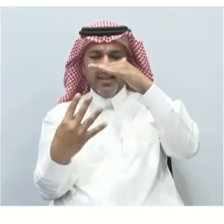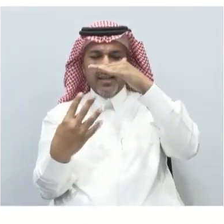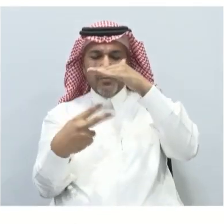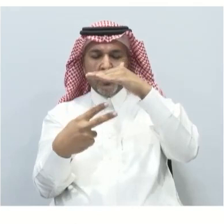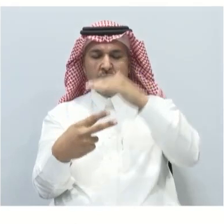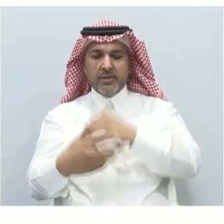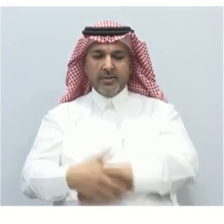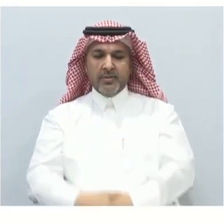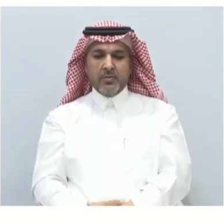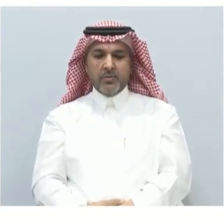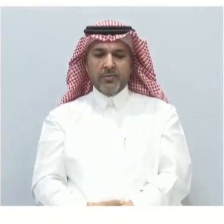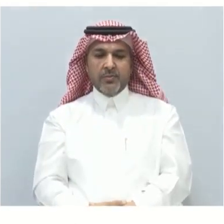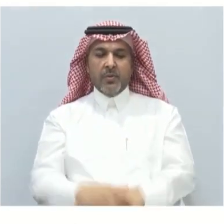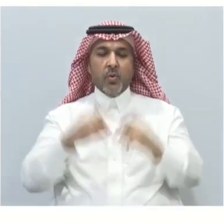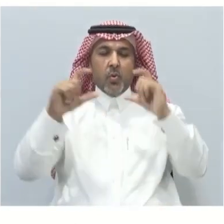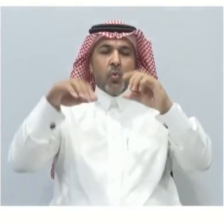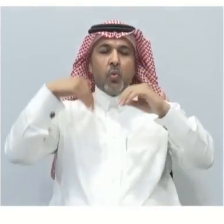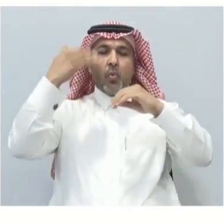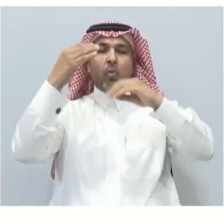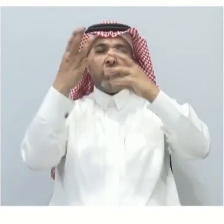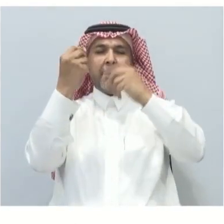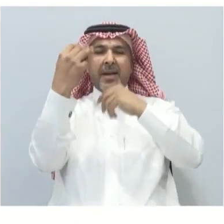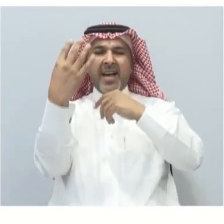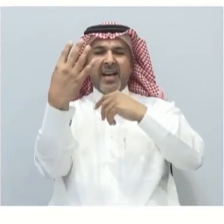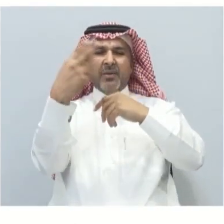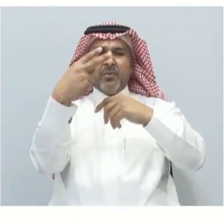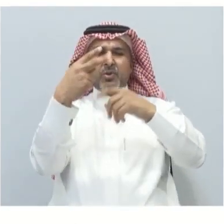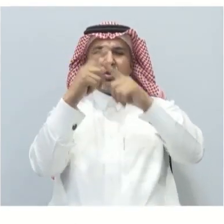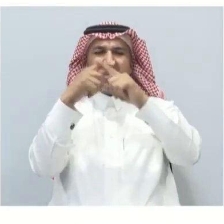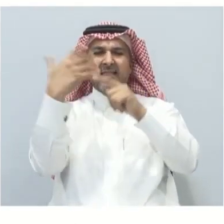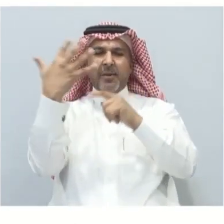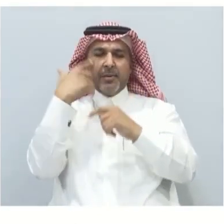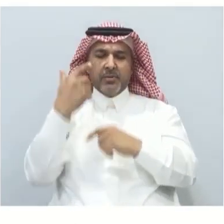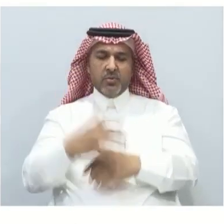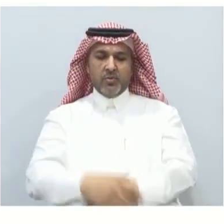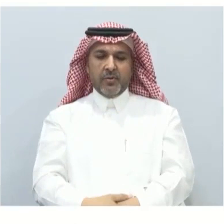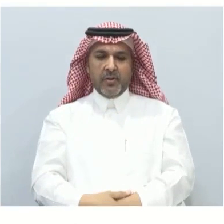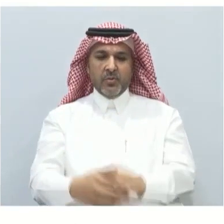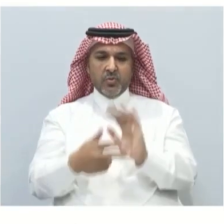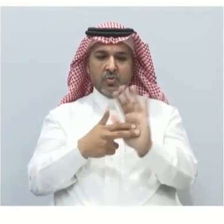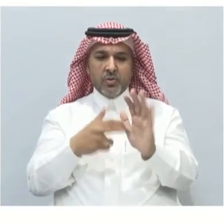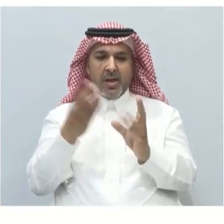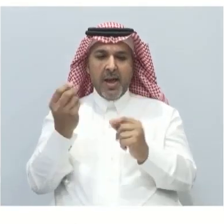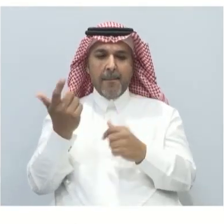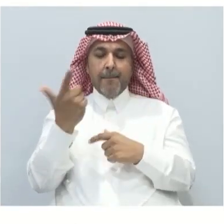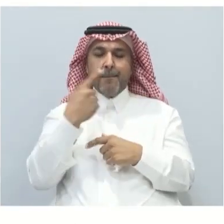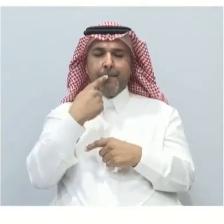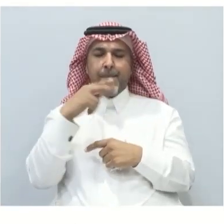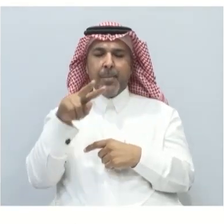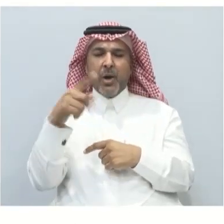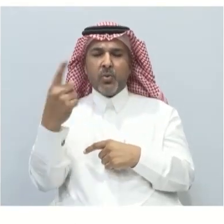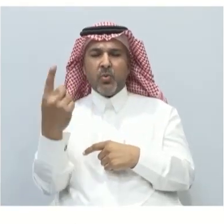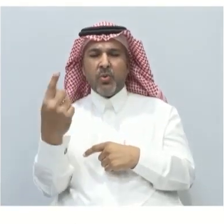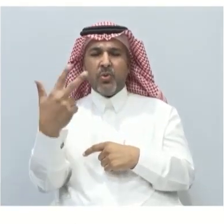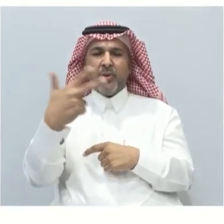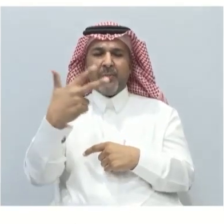24 نقفل القوس نرفع الى اس كم 24 ض 5 وبالتالي حيطلع معي الجواب